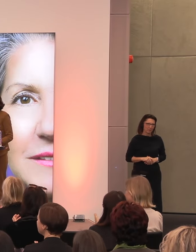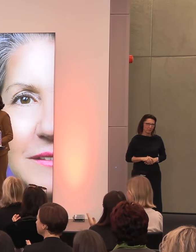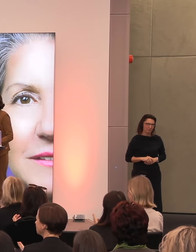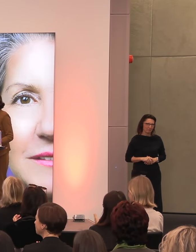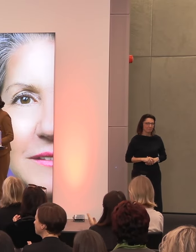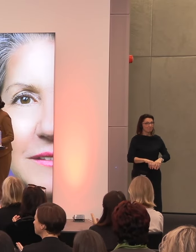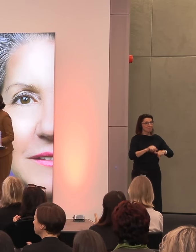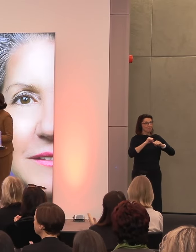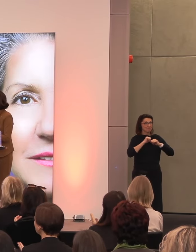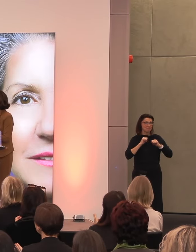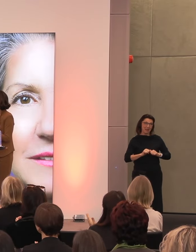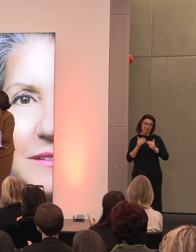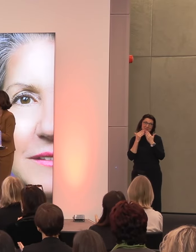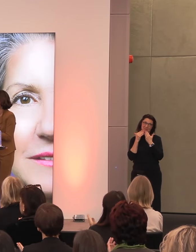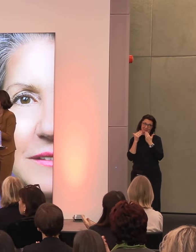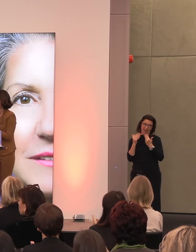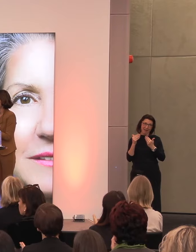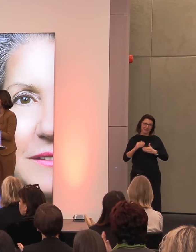Herzlichen Dank.